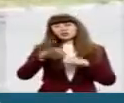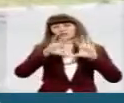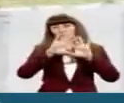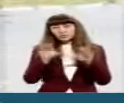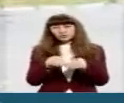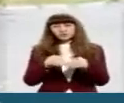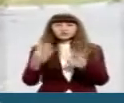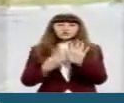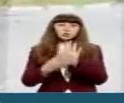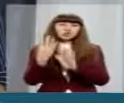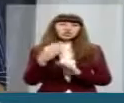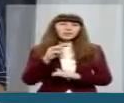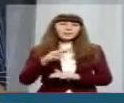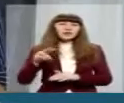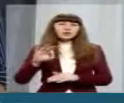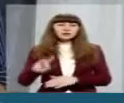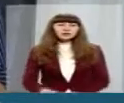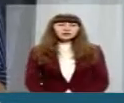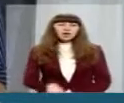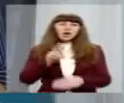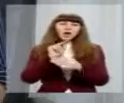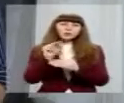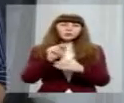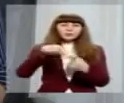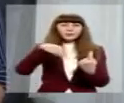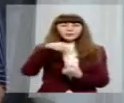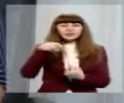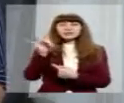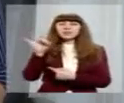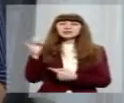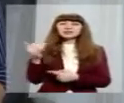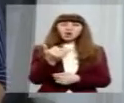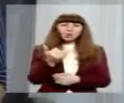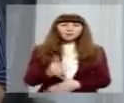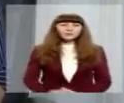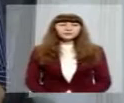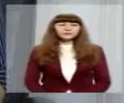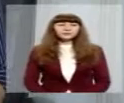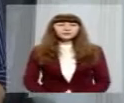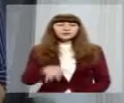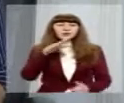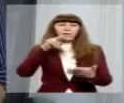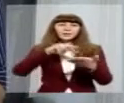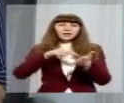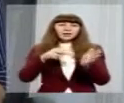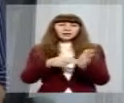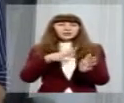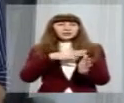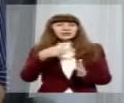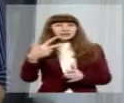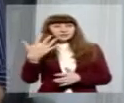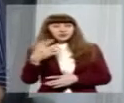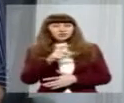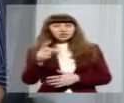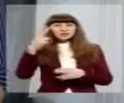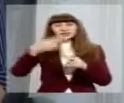составила 94 миллиона тенге. Обучение основам предпринимательства по проекту «Бастау-бизнес» при плане 35